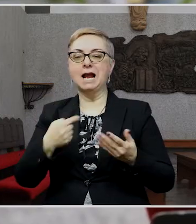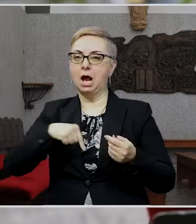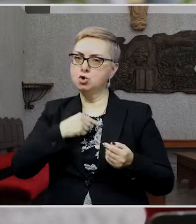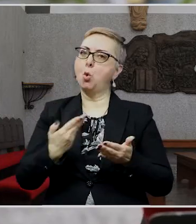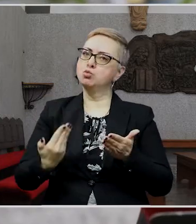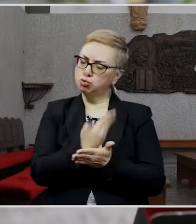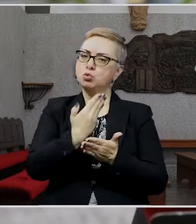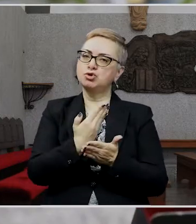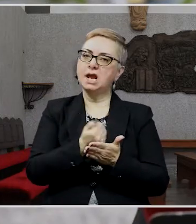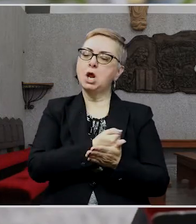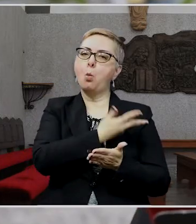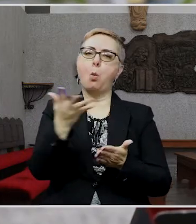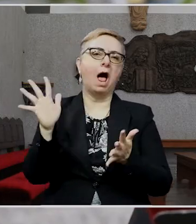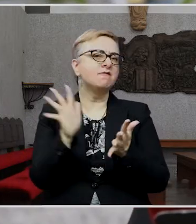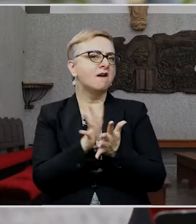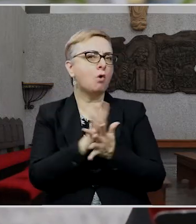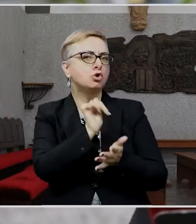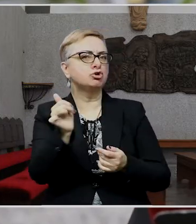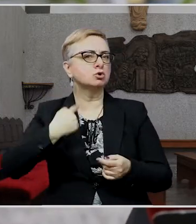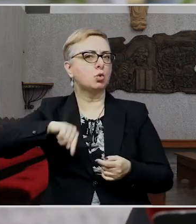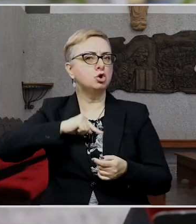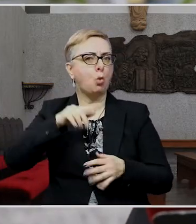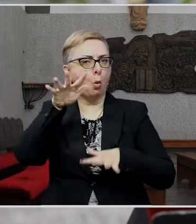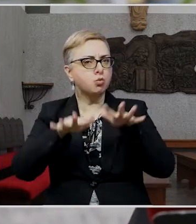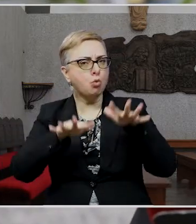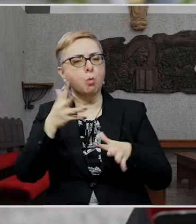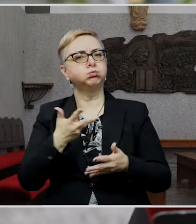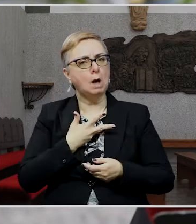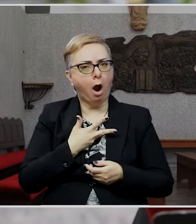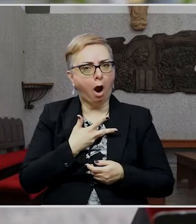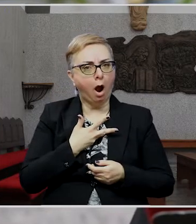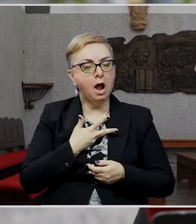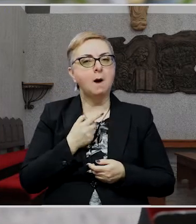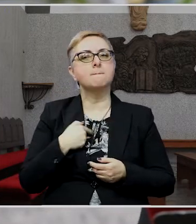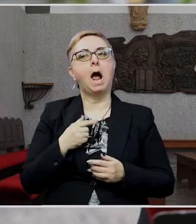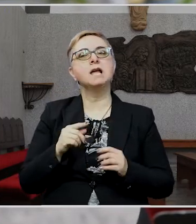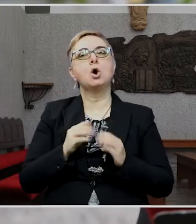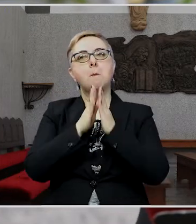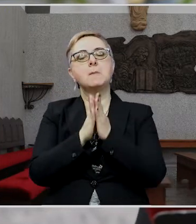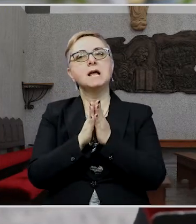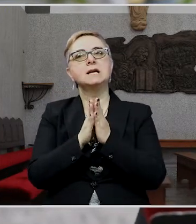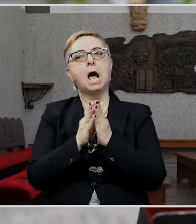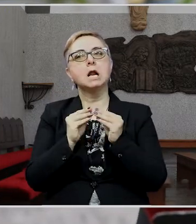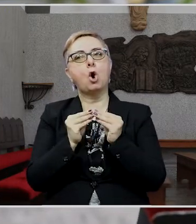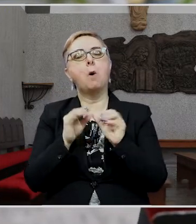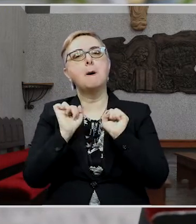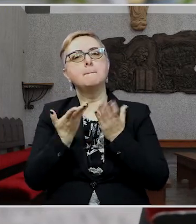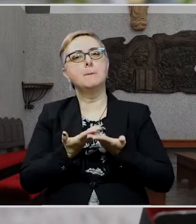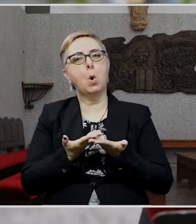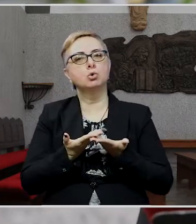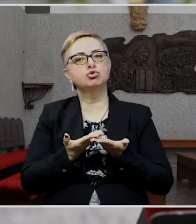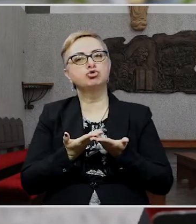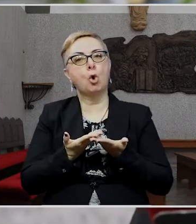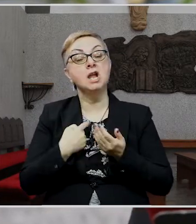quante volte ognuno di noi ha dei dubbi come posso pregare come posso